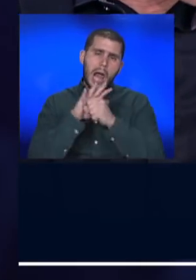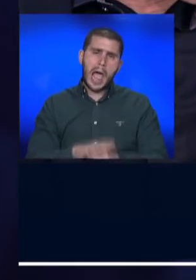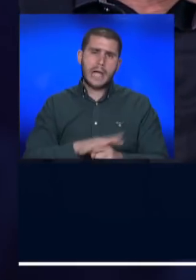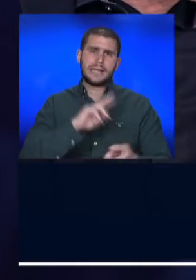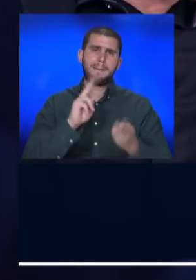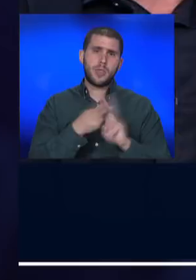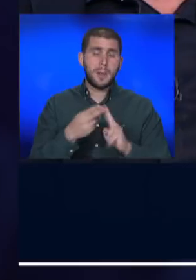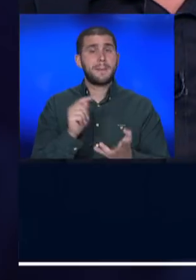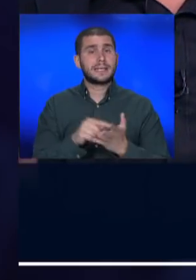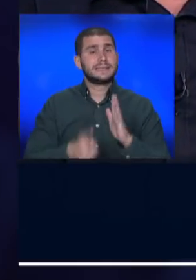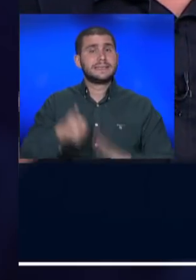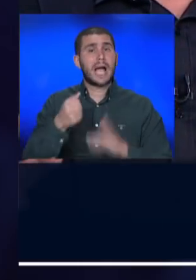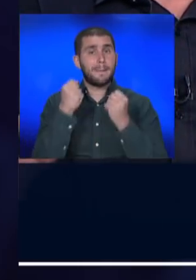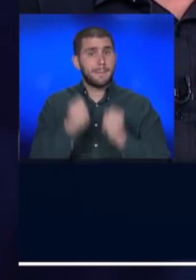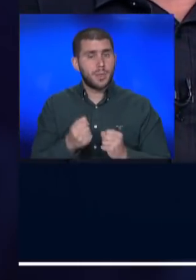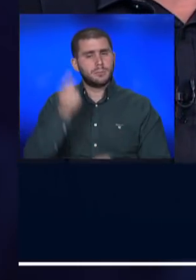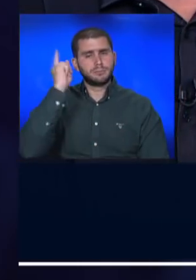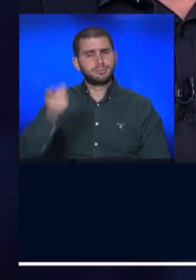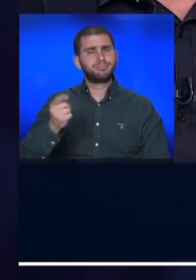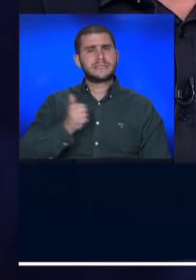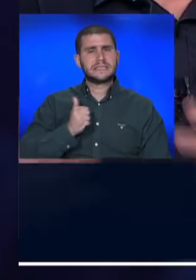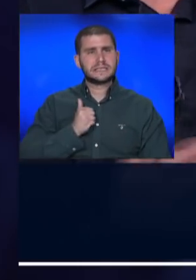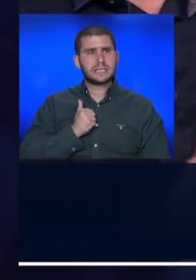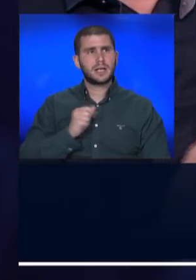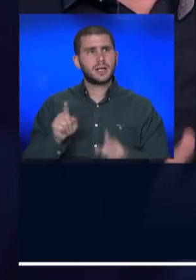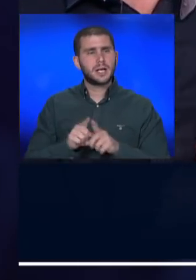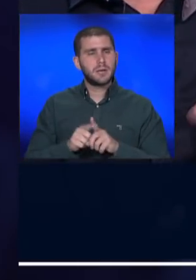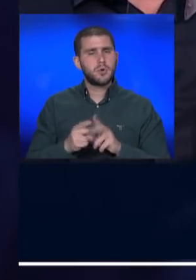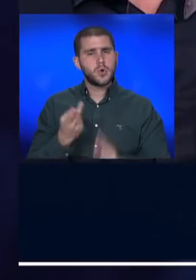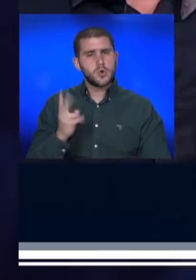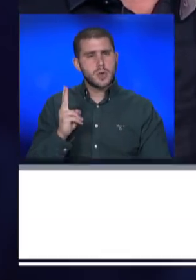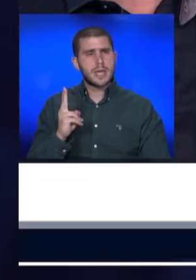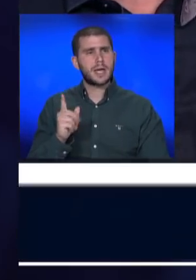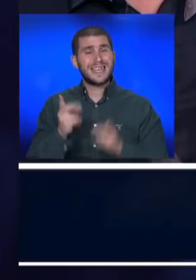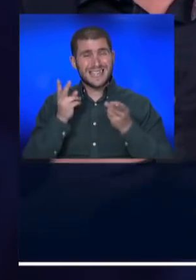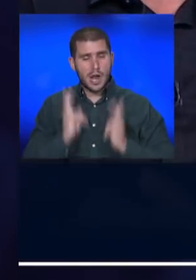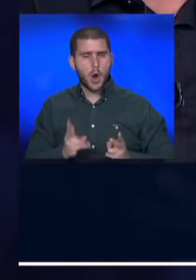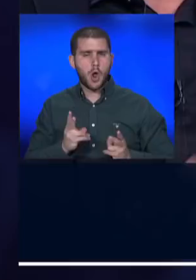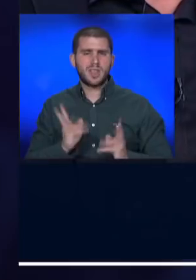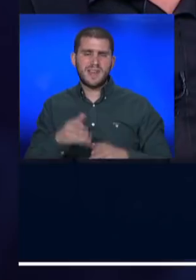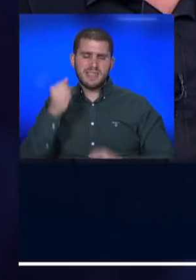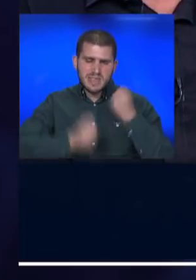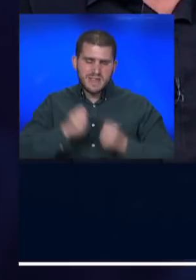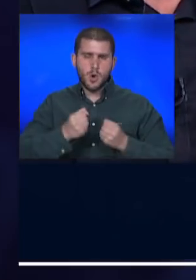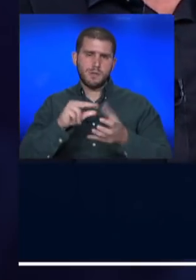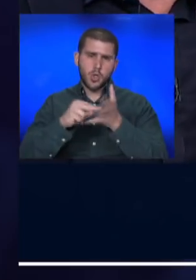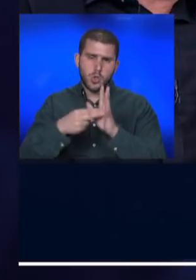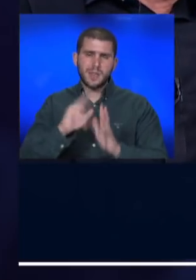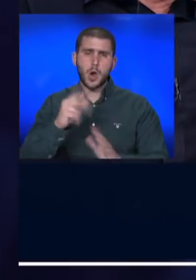הביטחון מנחה את צהל לדחוס את כל היכולות והתקיפות והתוכניות והמטרות